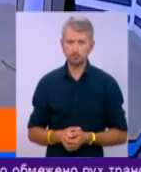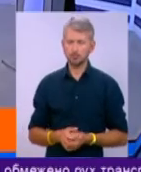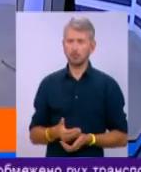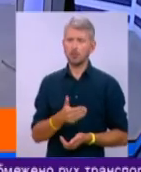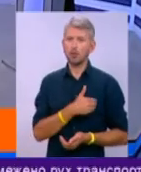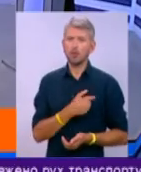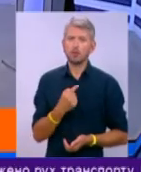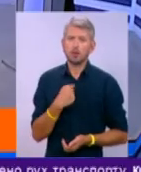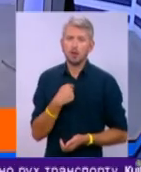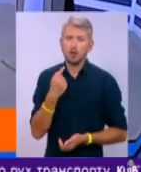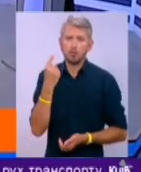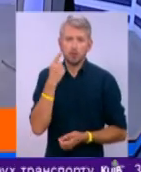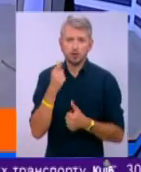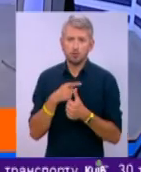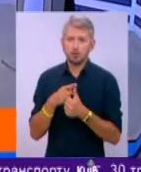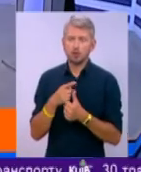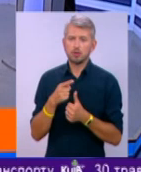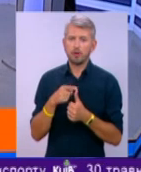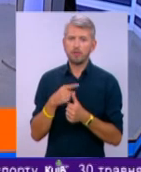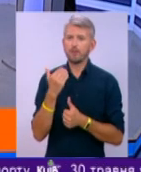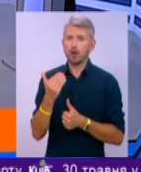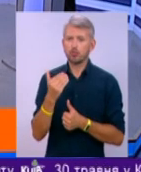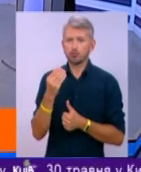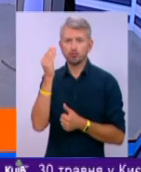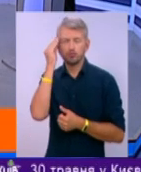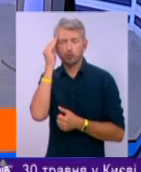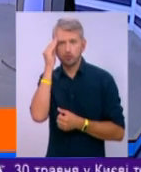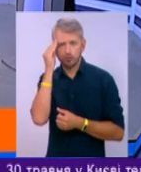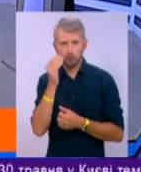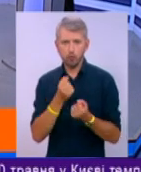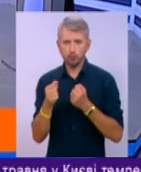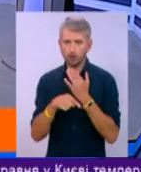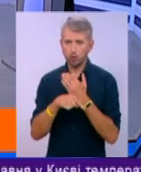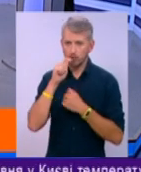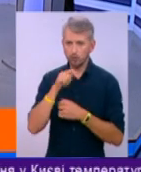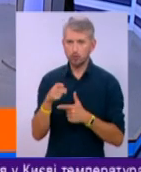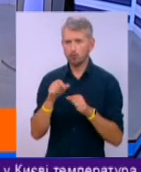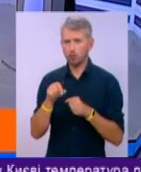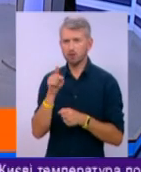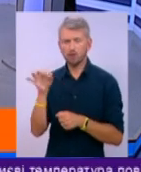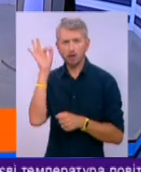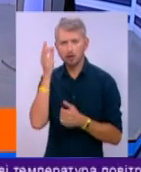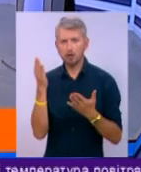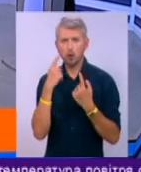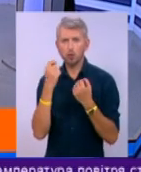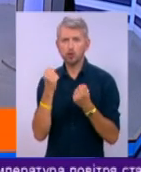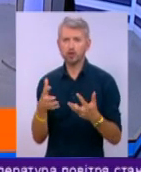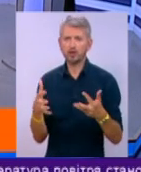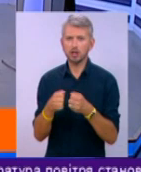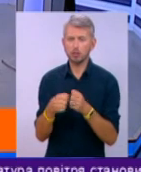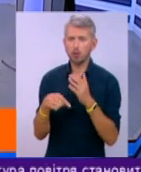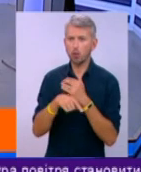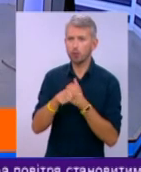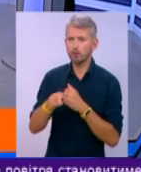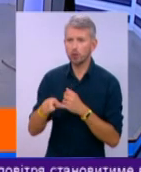я почути, по-перше, вашу оцінку боротьби з корупцією в Україні. Чи можете ви згадати якісь гучні затримання